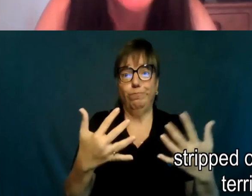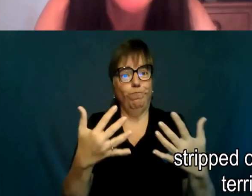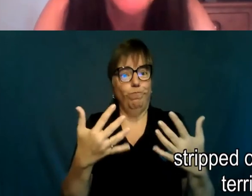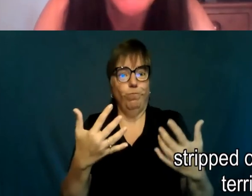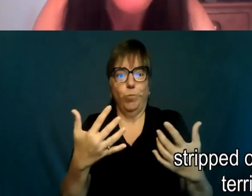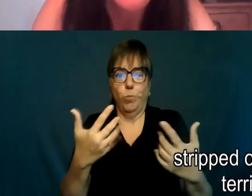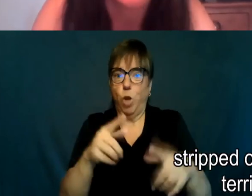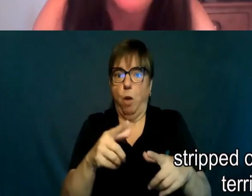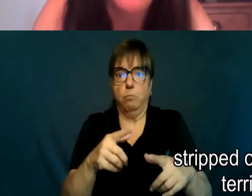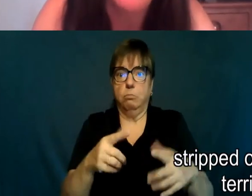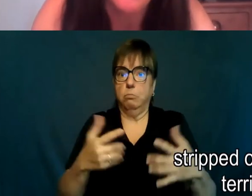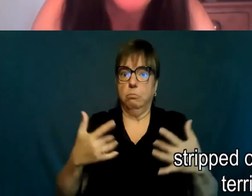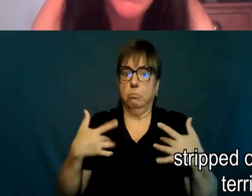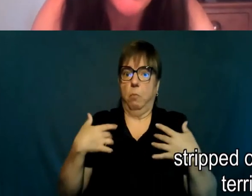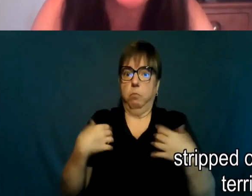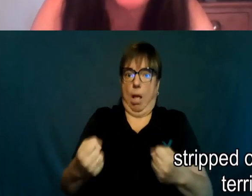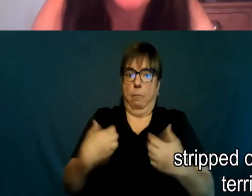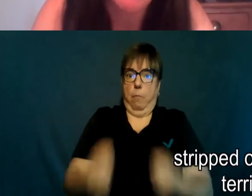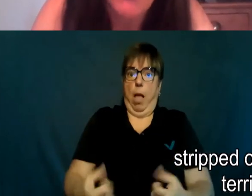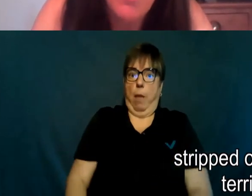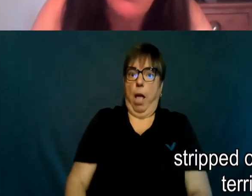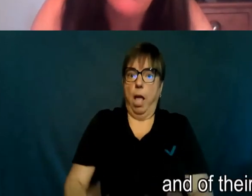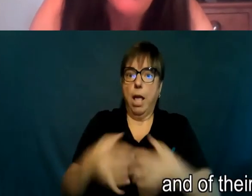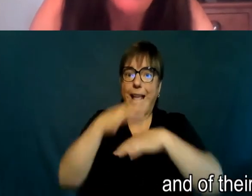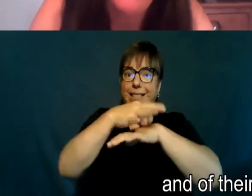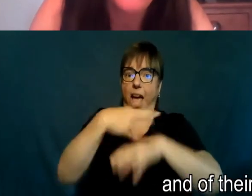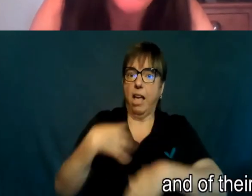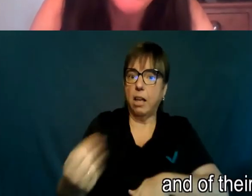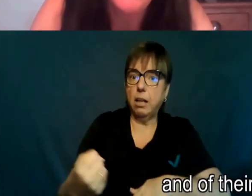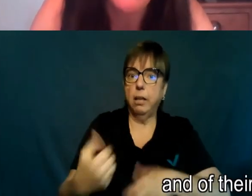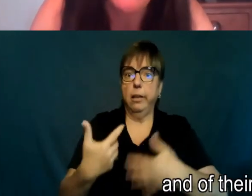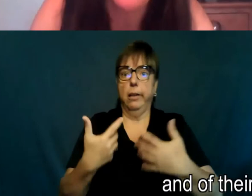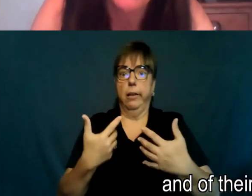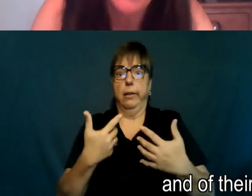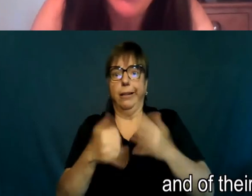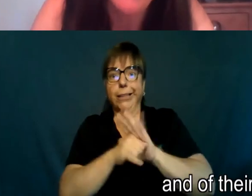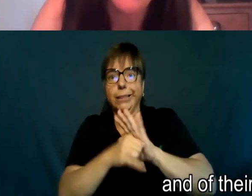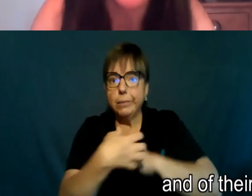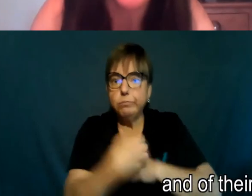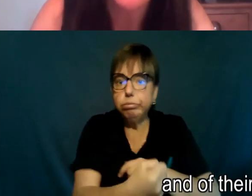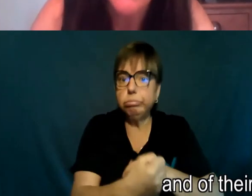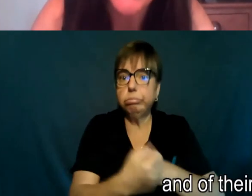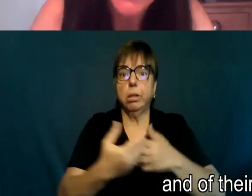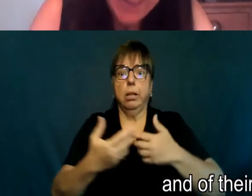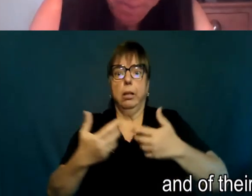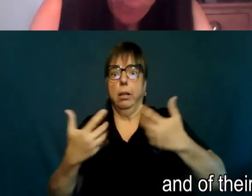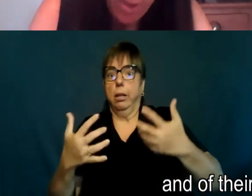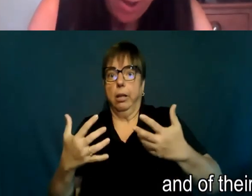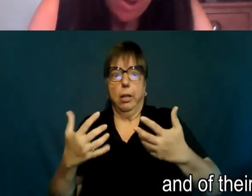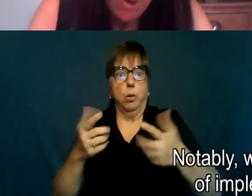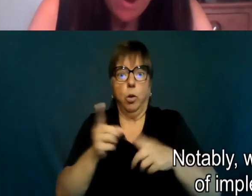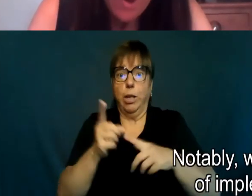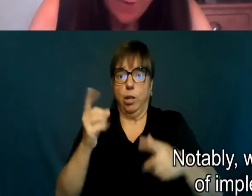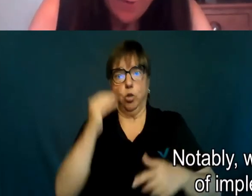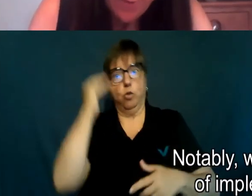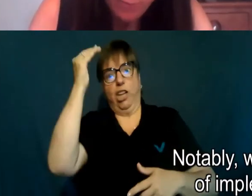dépossédés de leurs terres, territoires et de leur souveraineté.